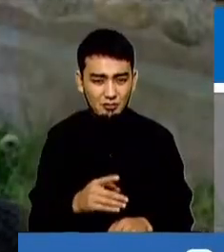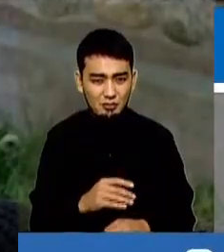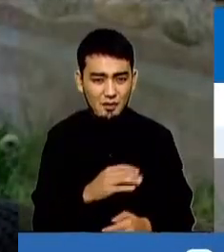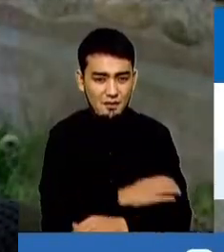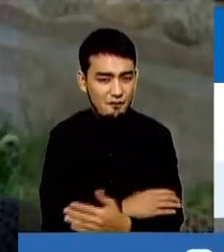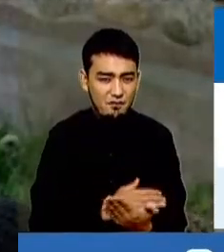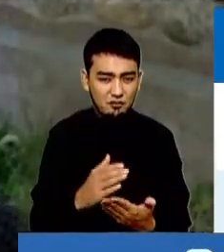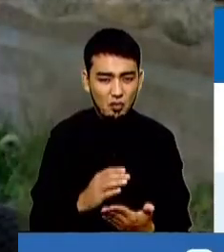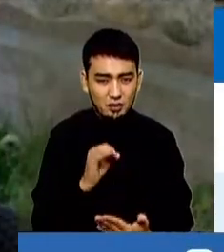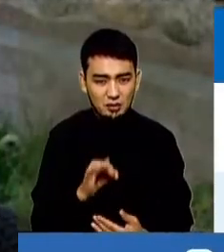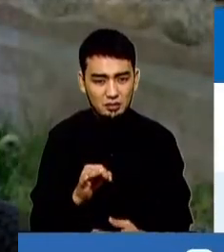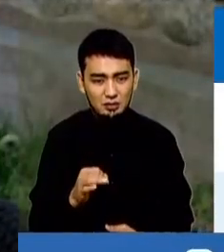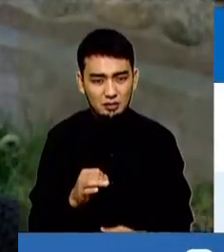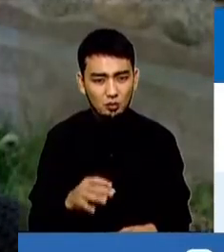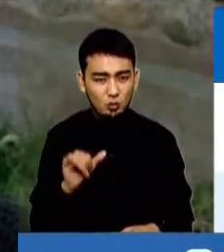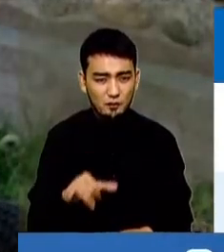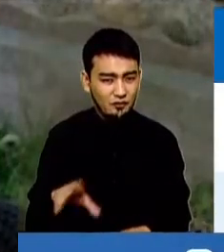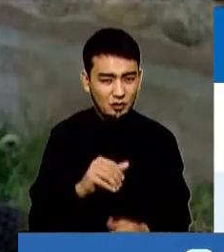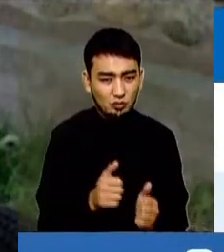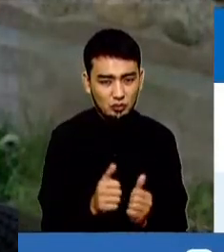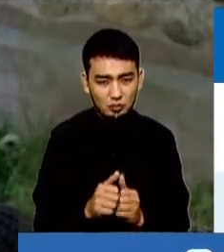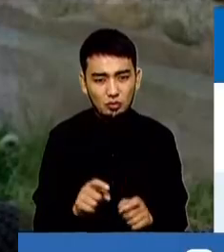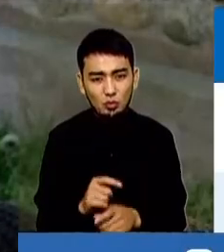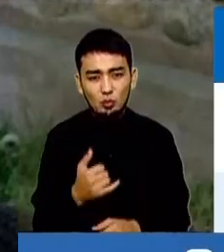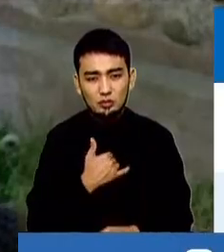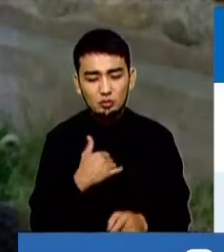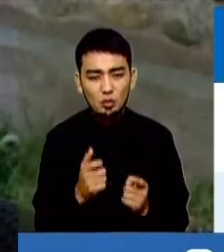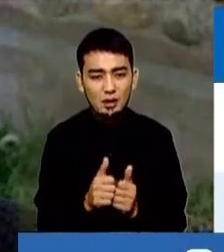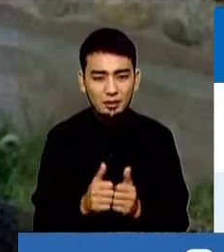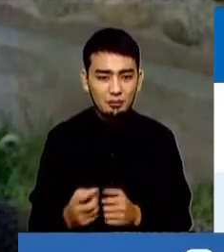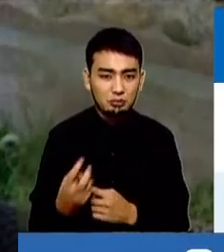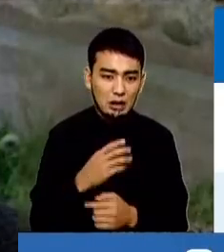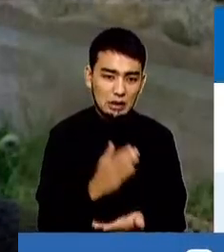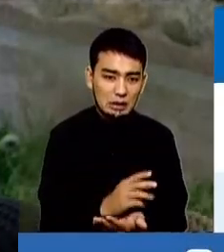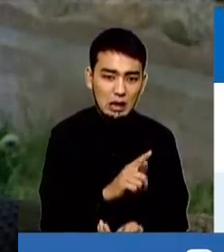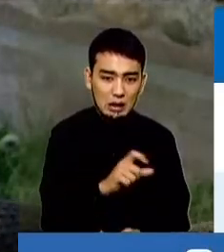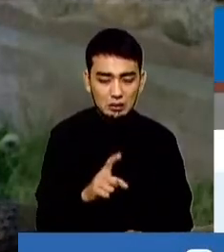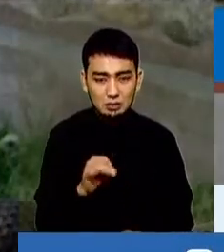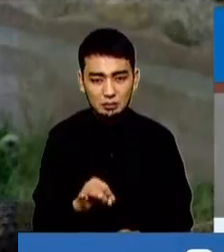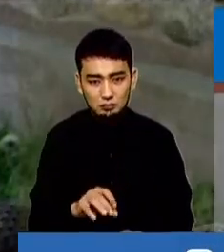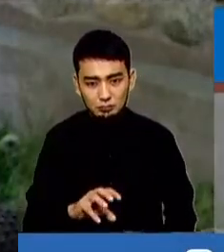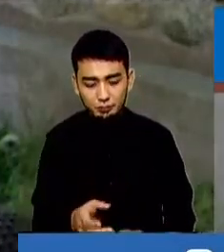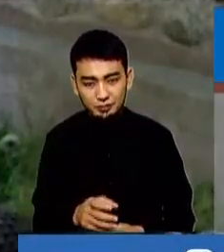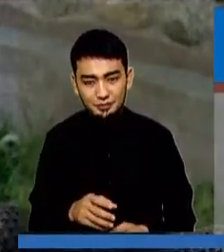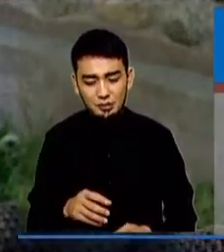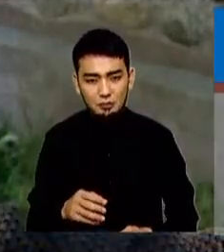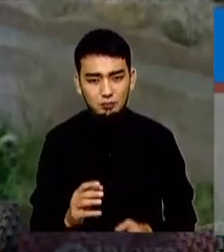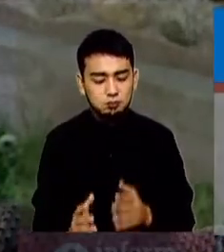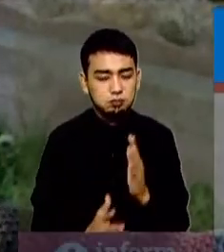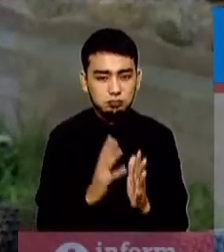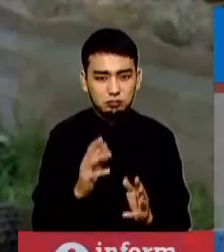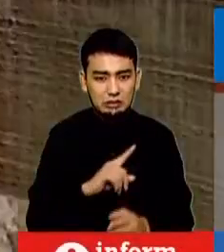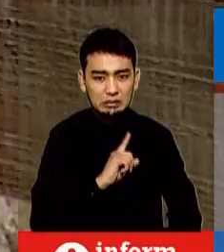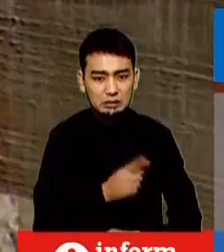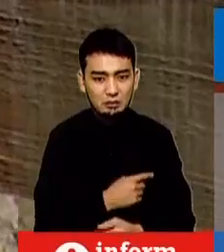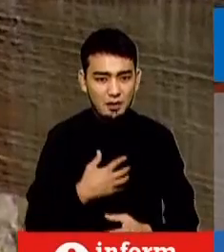Да, давление было высоким, причем у всех соседей. К нам зашел сосед, спросил, есть ли у нас газ. Мой сын включил плиту и обжег руку. Мы сразу отключили газ